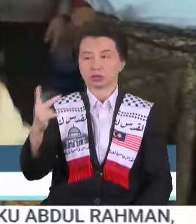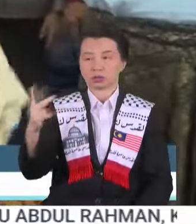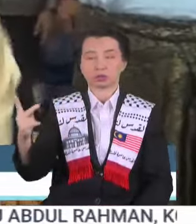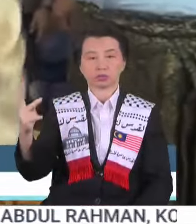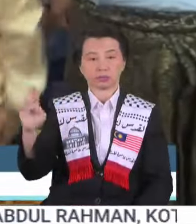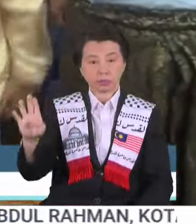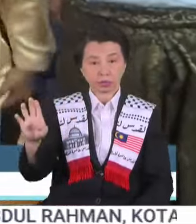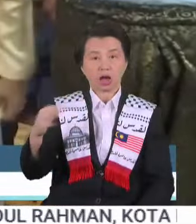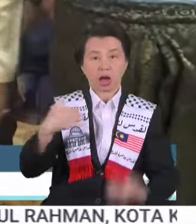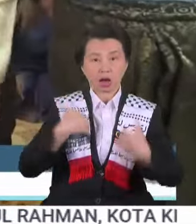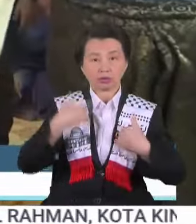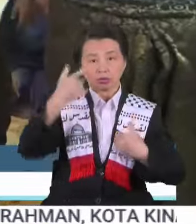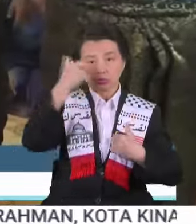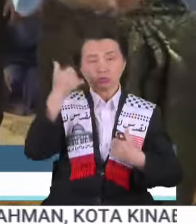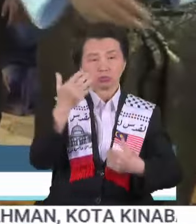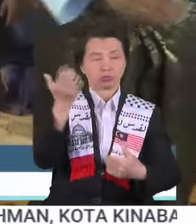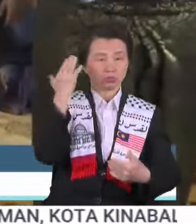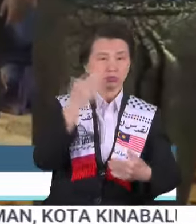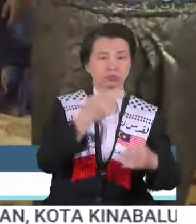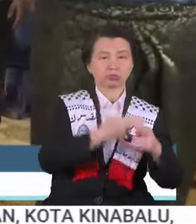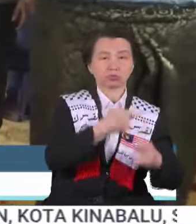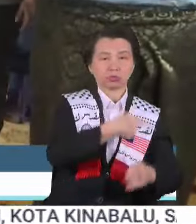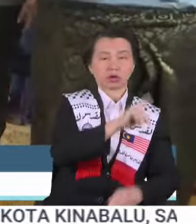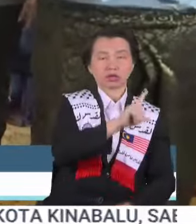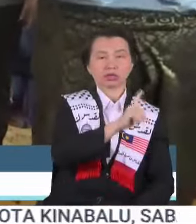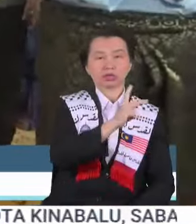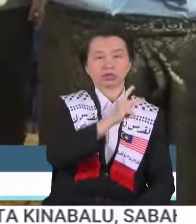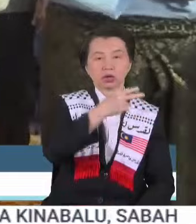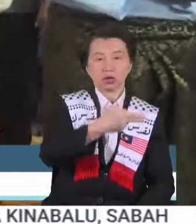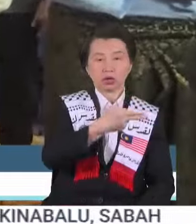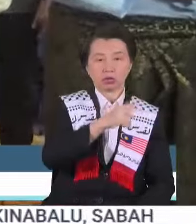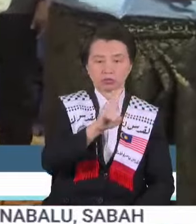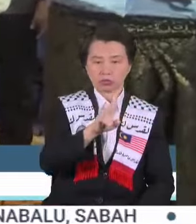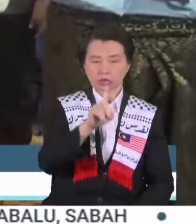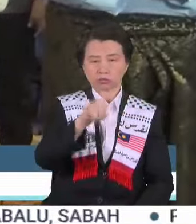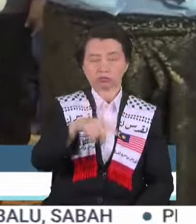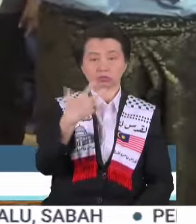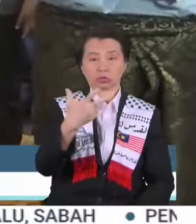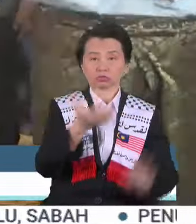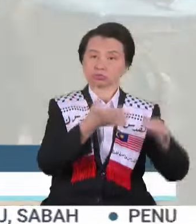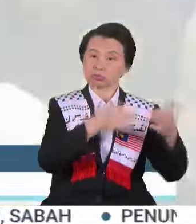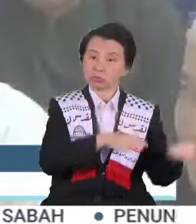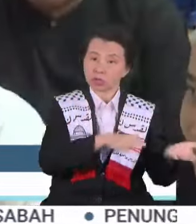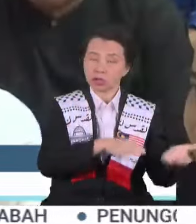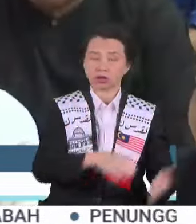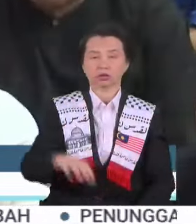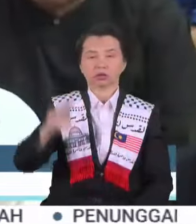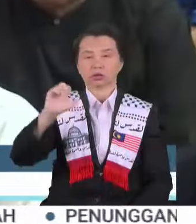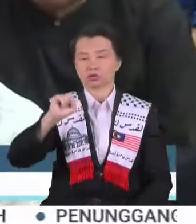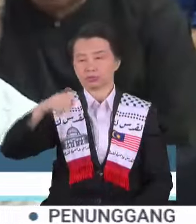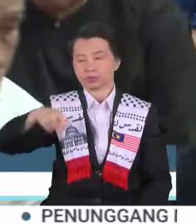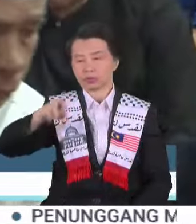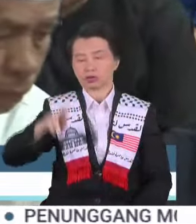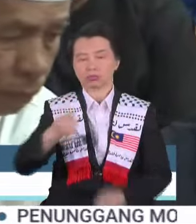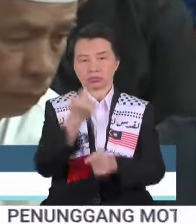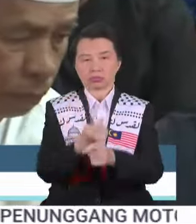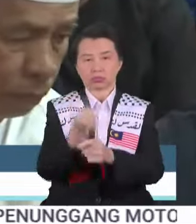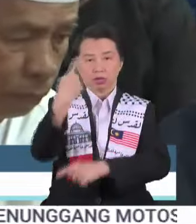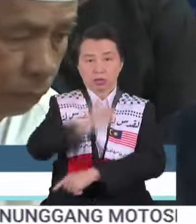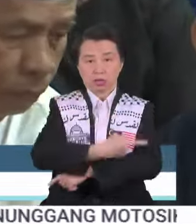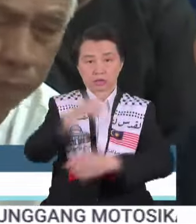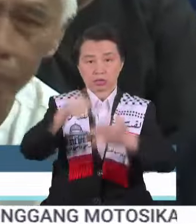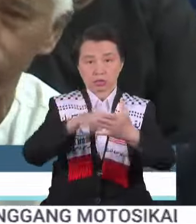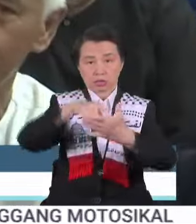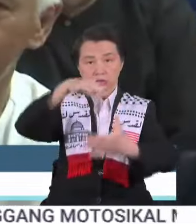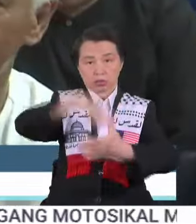berikutan kematian penyandangnya Lee Ki Hiong 21 Mac lalu. Suruhanjaya Pilihan Raya SPR menetapkan hari